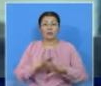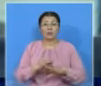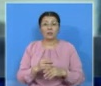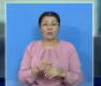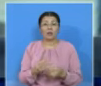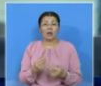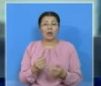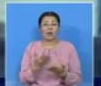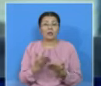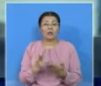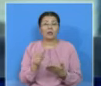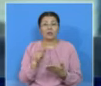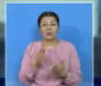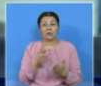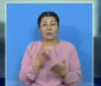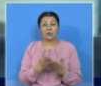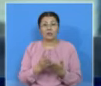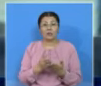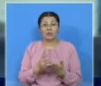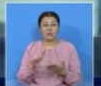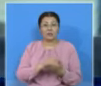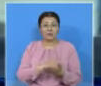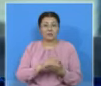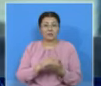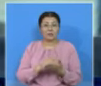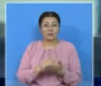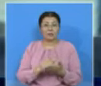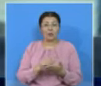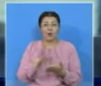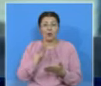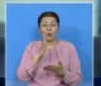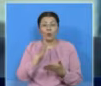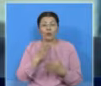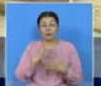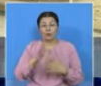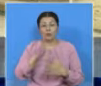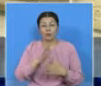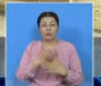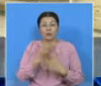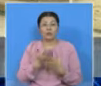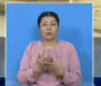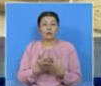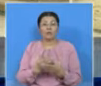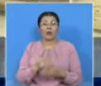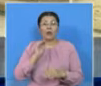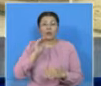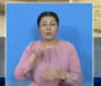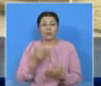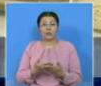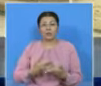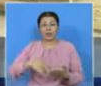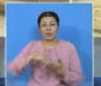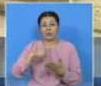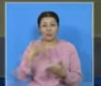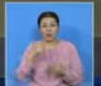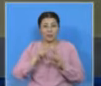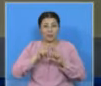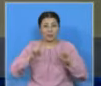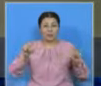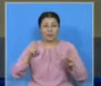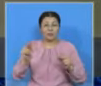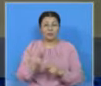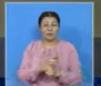жұмыстардың жүргізілуі бойынша, акттарын беру бойынша қаражаттар уақытылы бөлініп отыр. Мамандардың айтуынша, биыл қаладағы білім ошақтарында